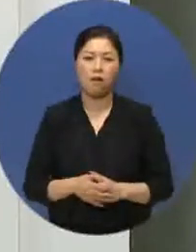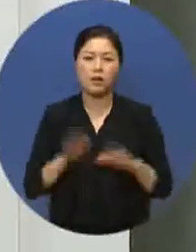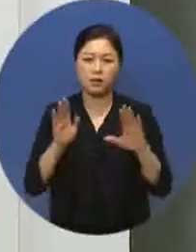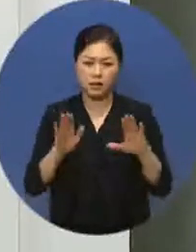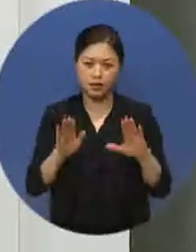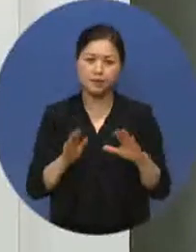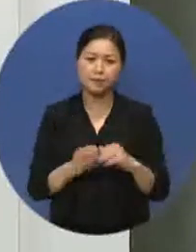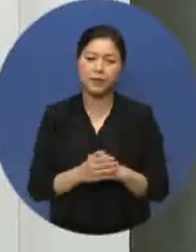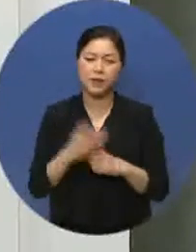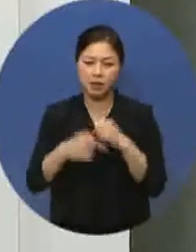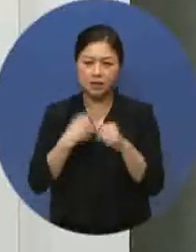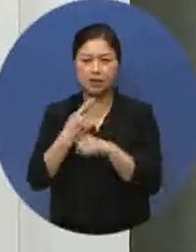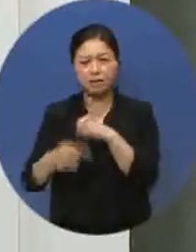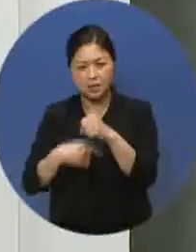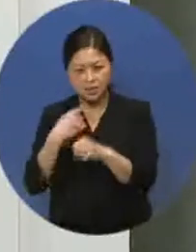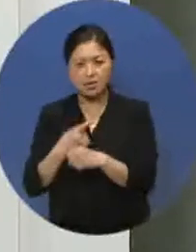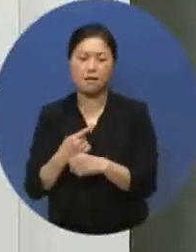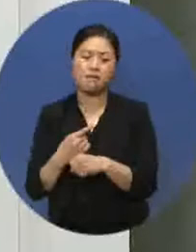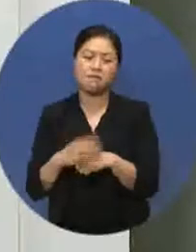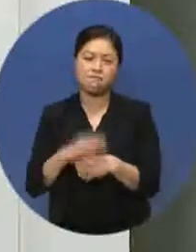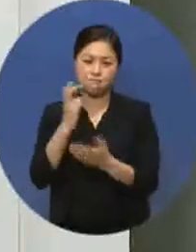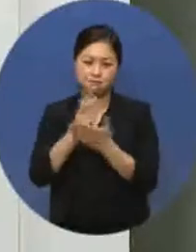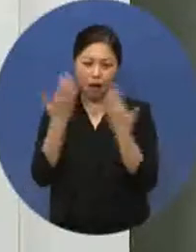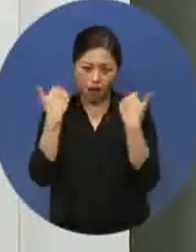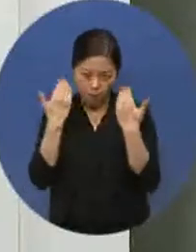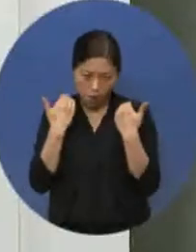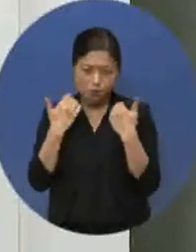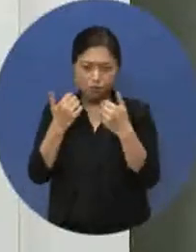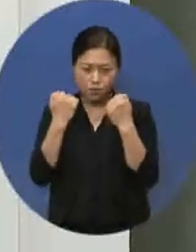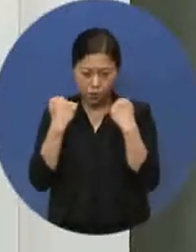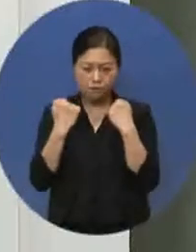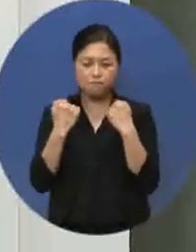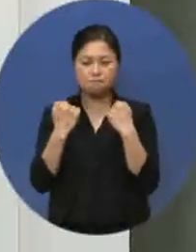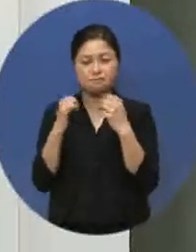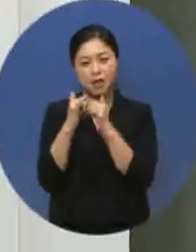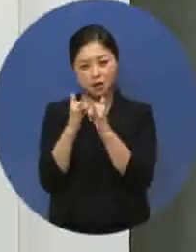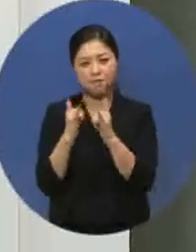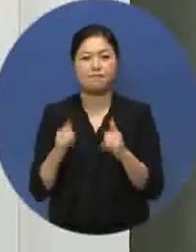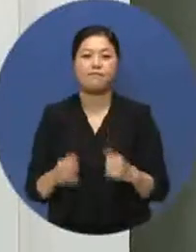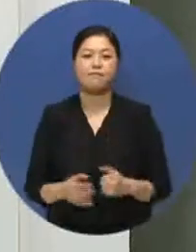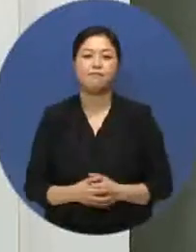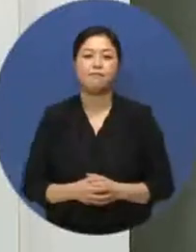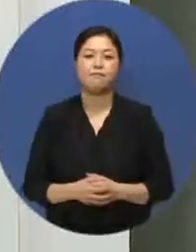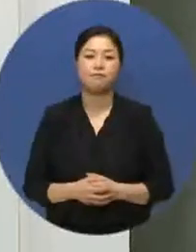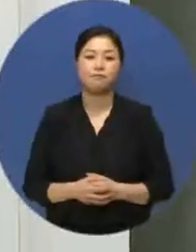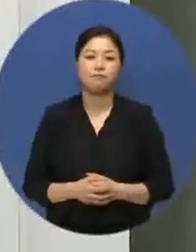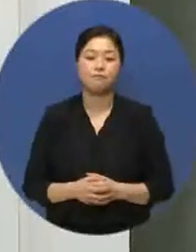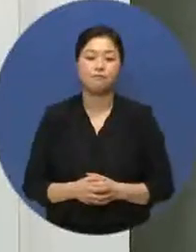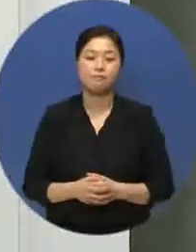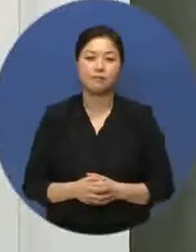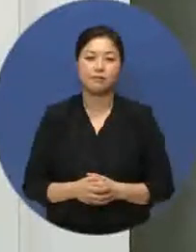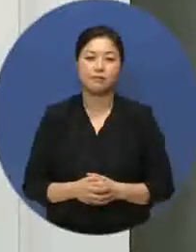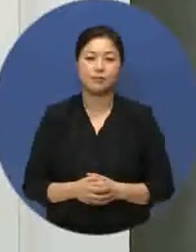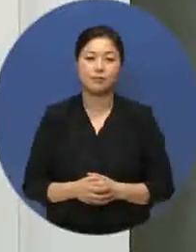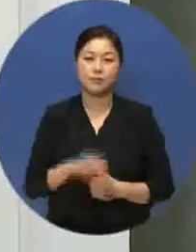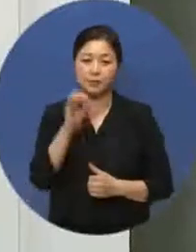매년 뭐 로스쿨 출신이니 뭐니 해서 네. 아무튼